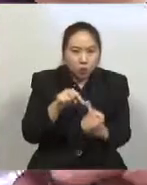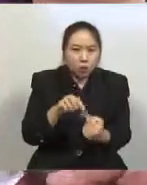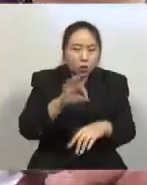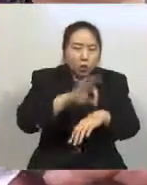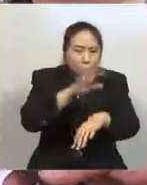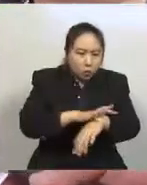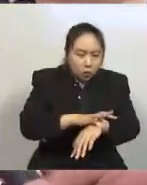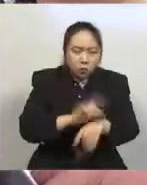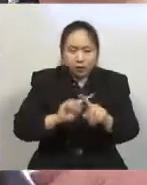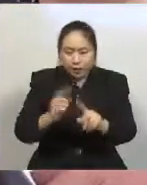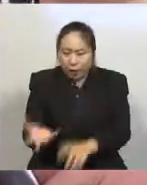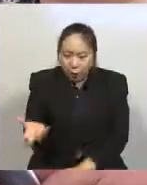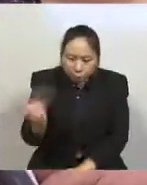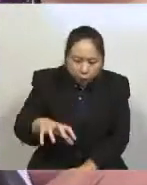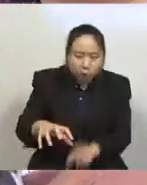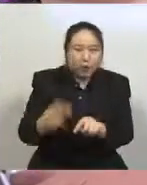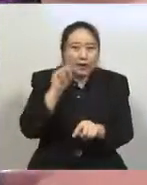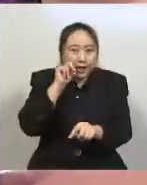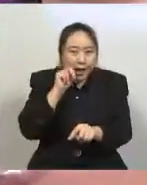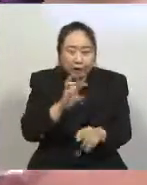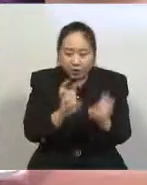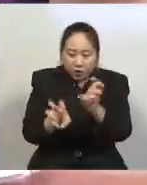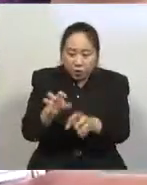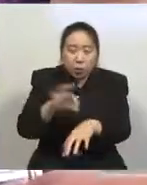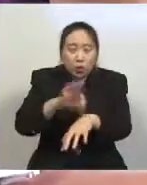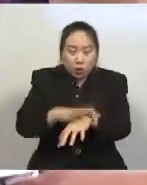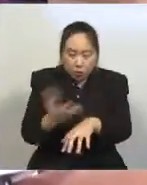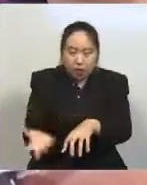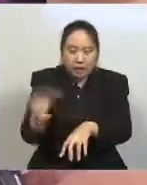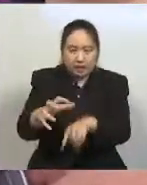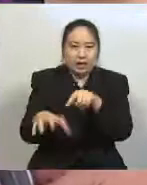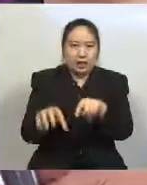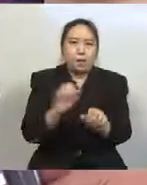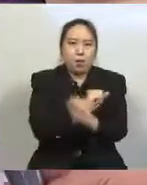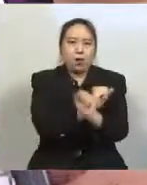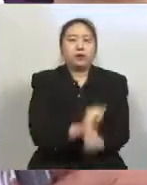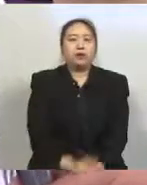สวนนะที่จะเป็นแหล่งกำเนิดของโรคนี